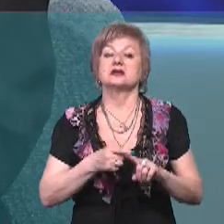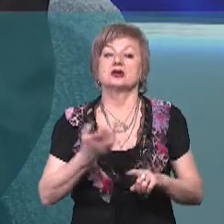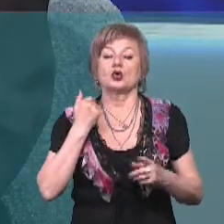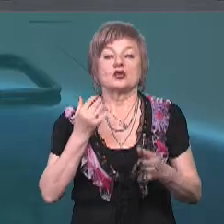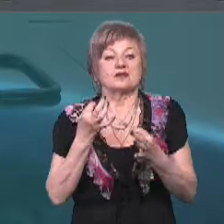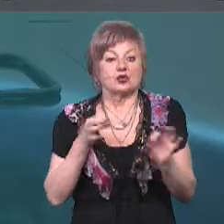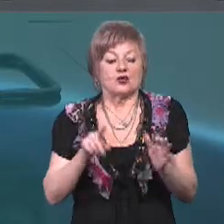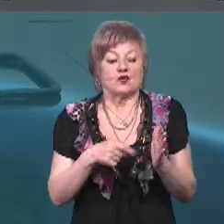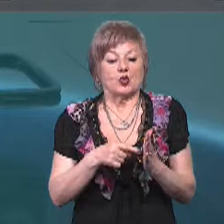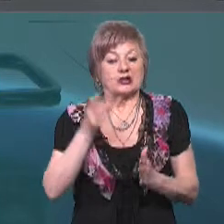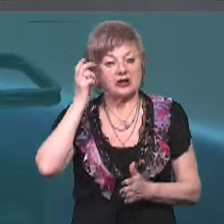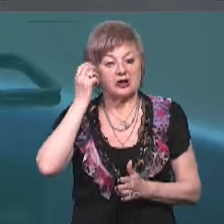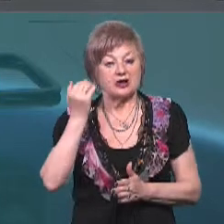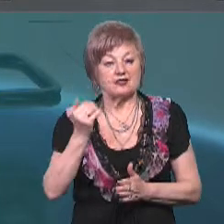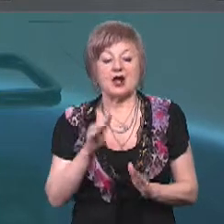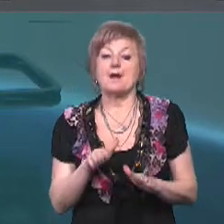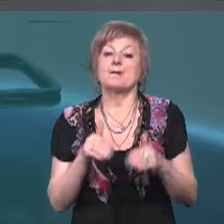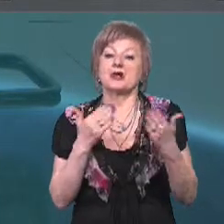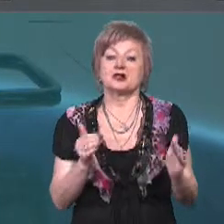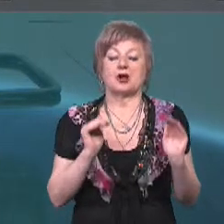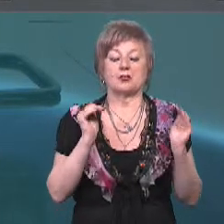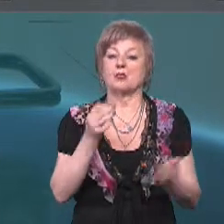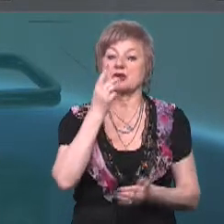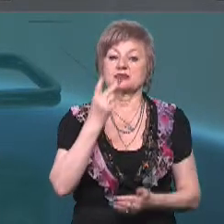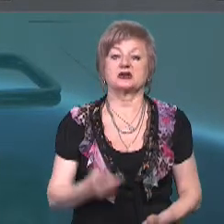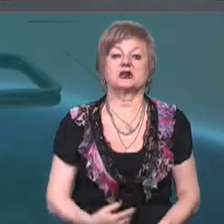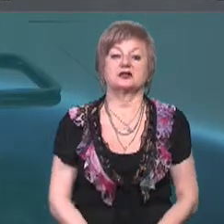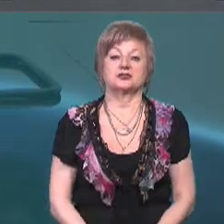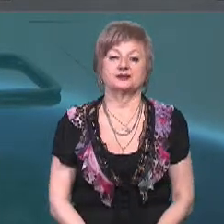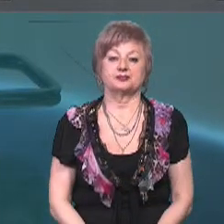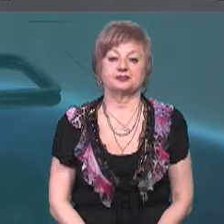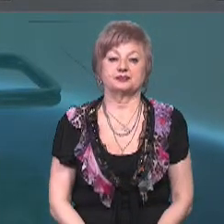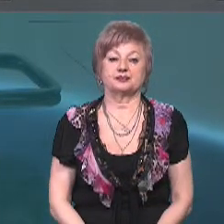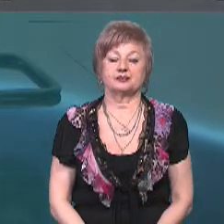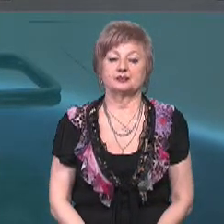місті Києві. Тож я пропоную подивитися сюжет.